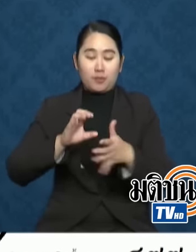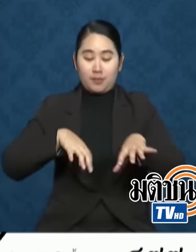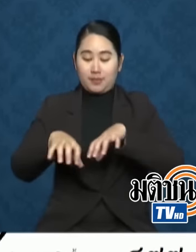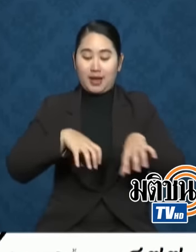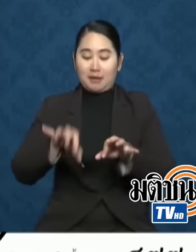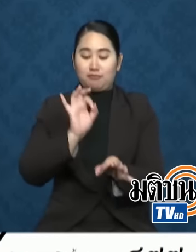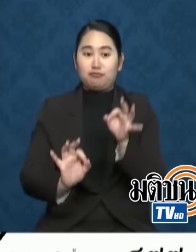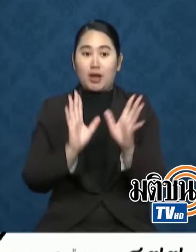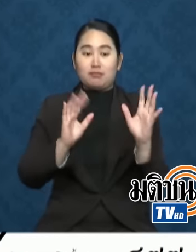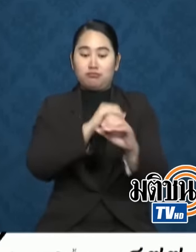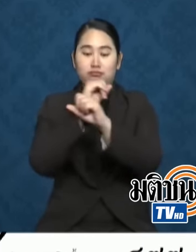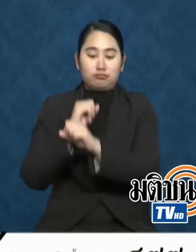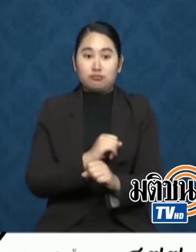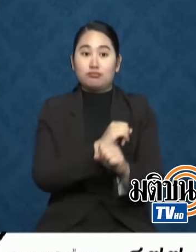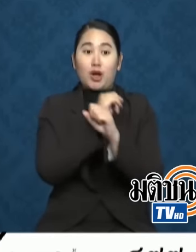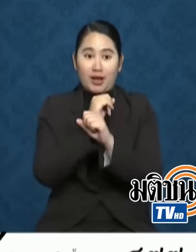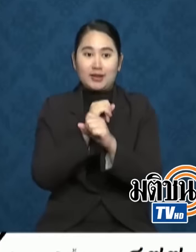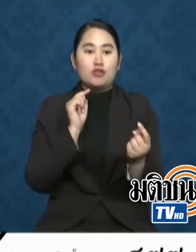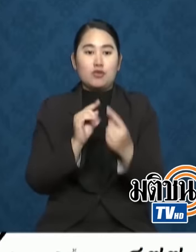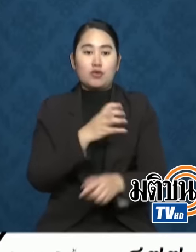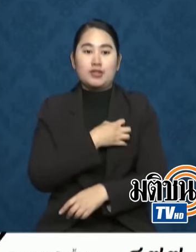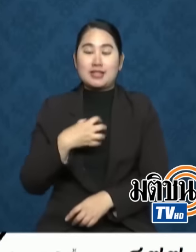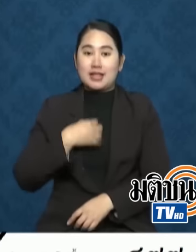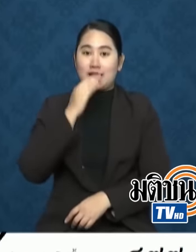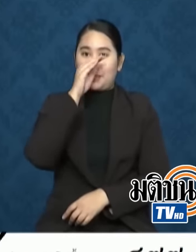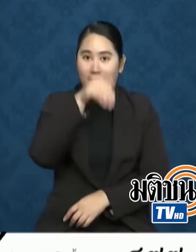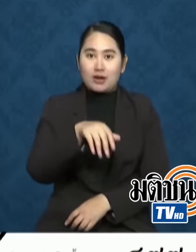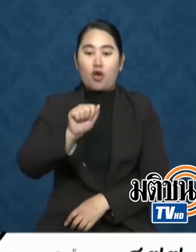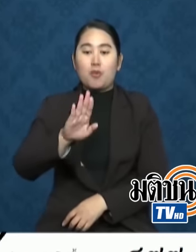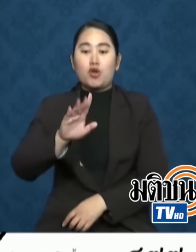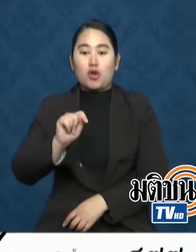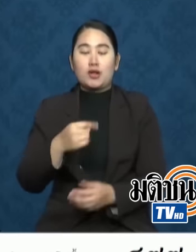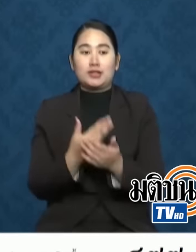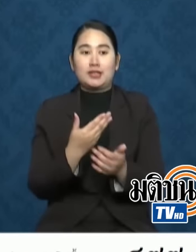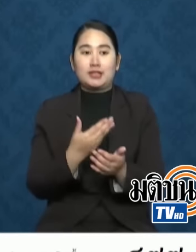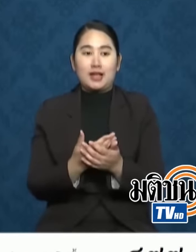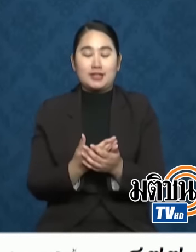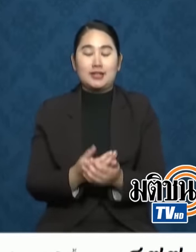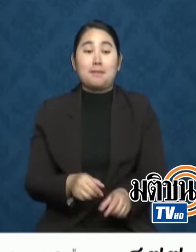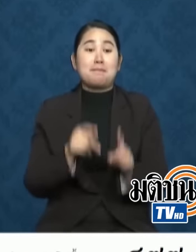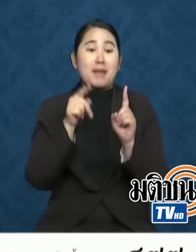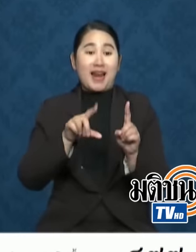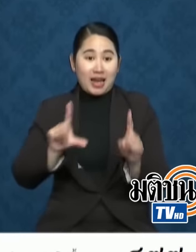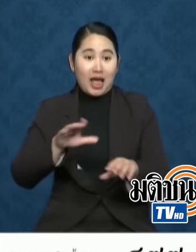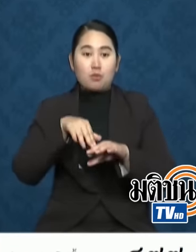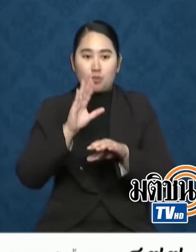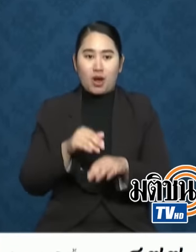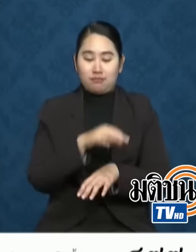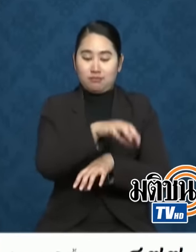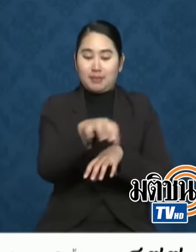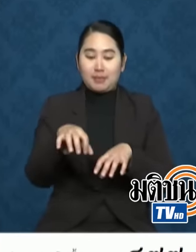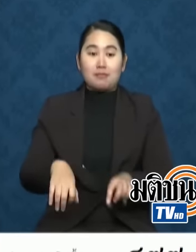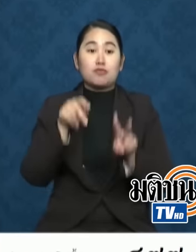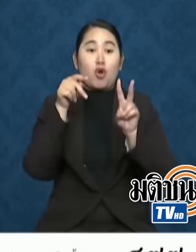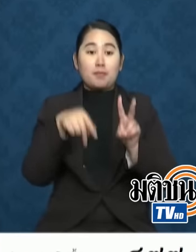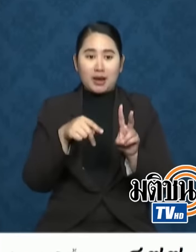และป้องกันไฟป่าให้กับท้องถิ่นก็คือเทศบาลกับอบต.นี่แหละ 2,368 แห่ง แล้วท่านทราบไหมครับว่าได้